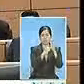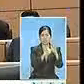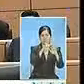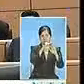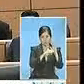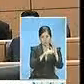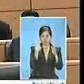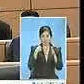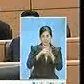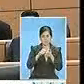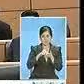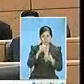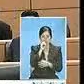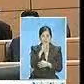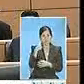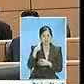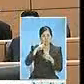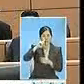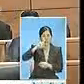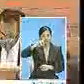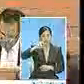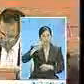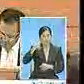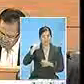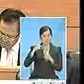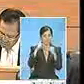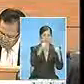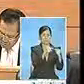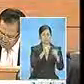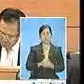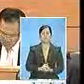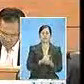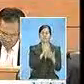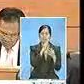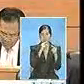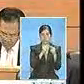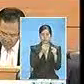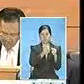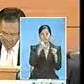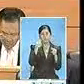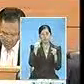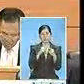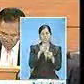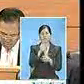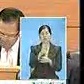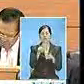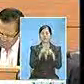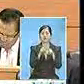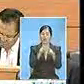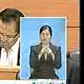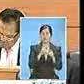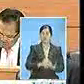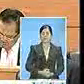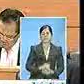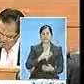ป็นแล้วเป็นอีกเมื่อสว.เป็นแล้วเป็นอีกอย่างอื่นที่เคยห้ามไว้ก็ต้องยกให้กับเขาผ